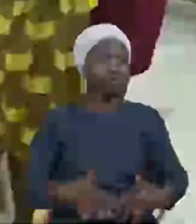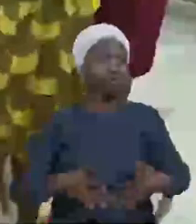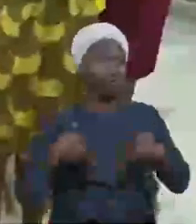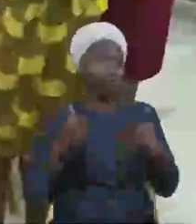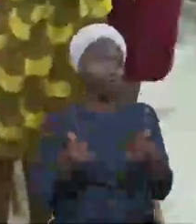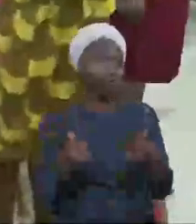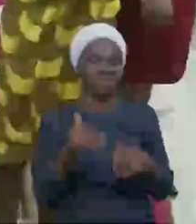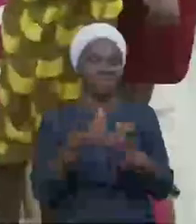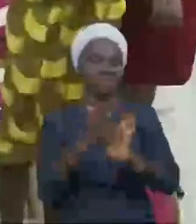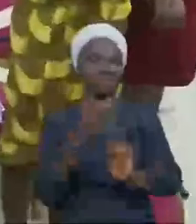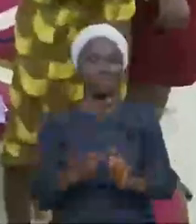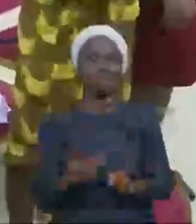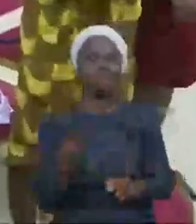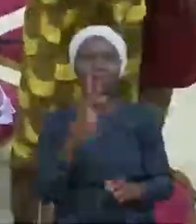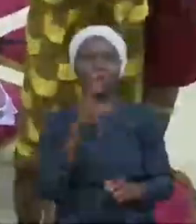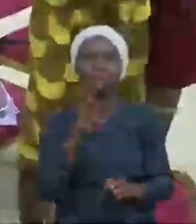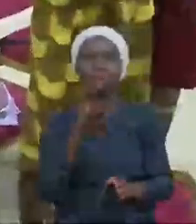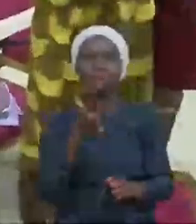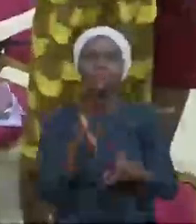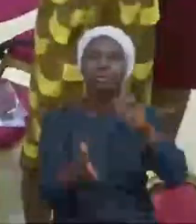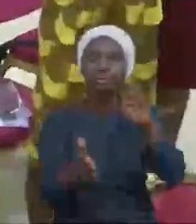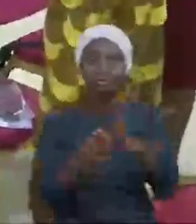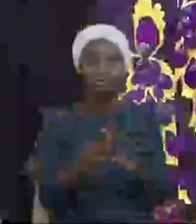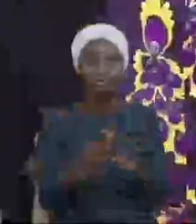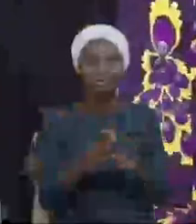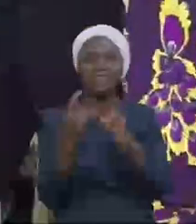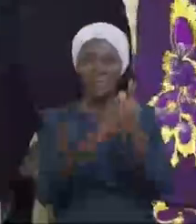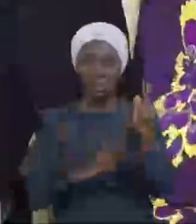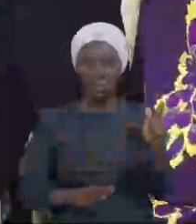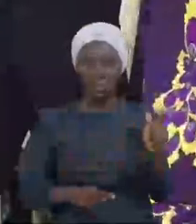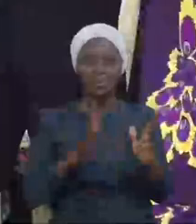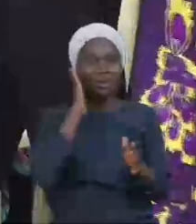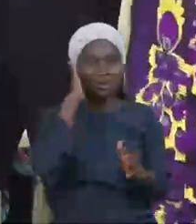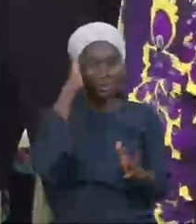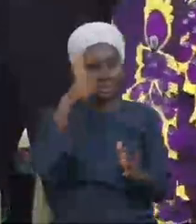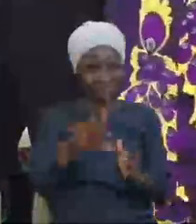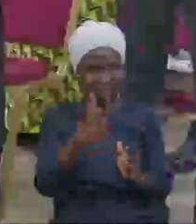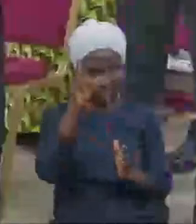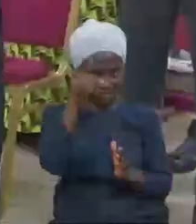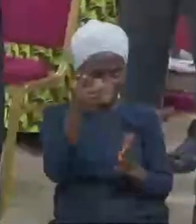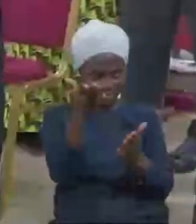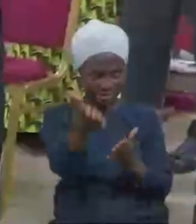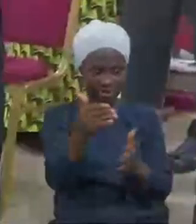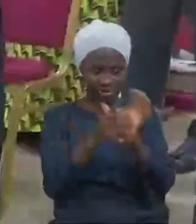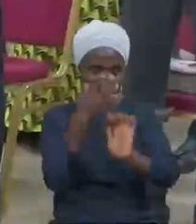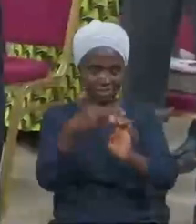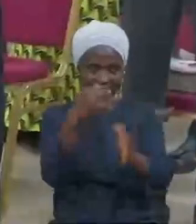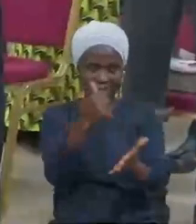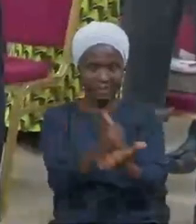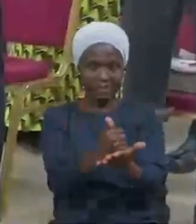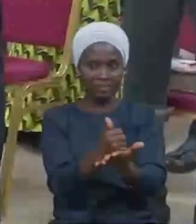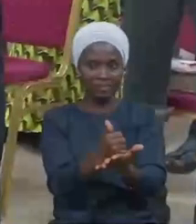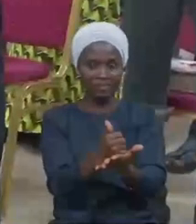Où est-il là-bas? Le Seigneur va te localiser là-bas. Où est-elle